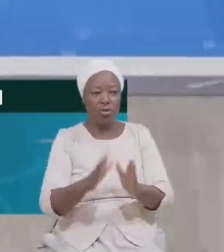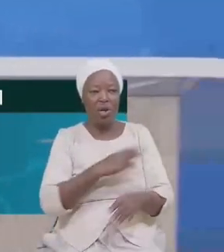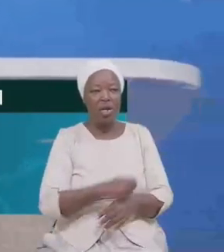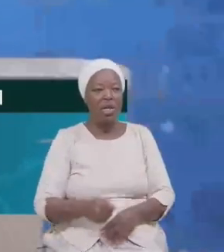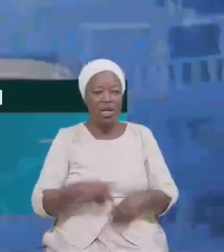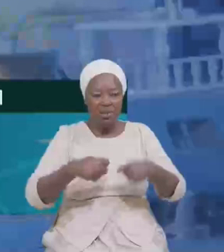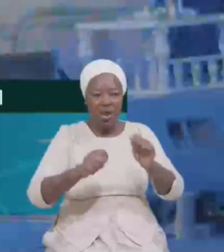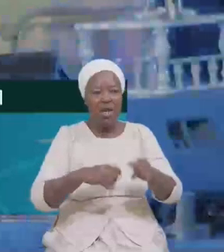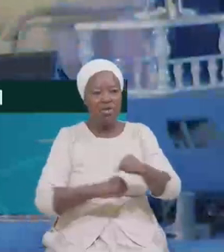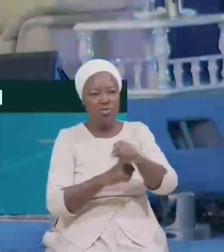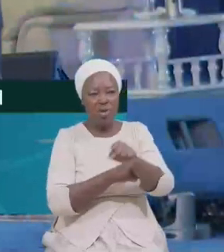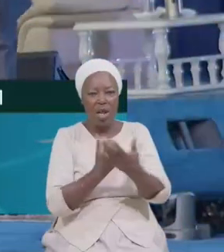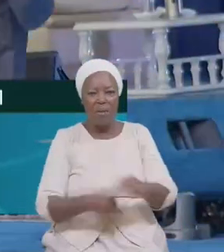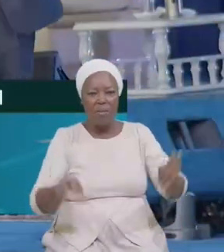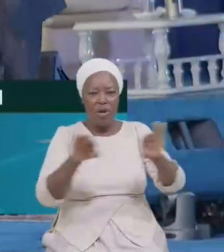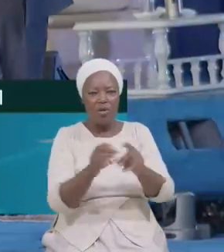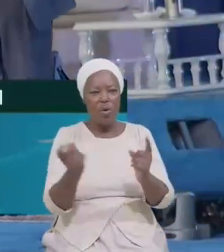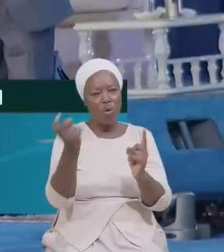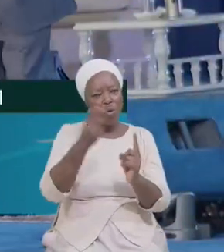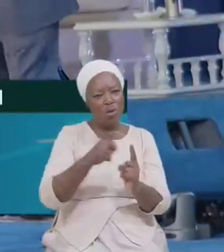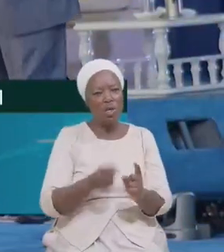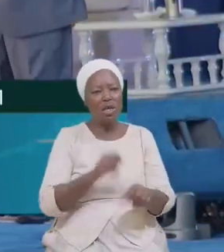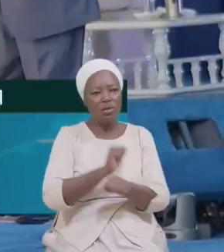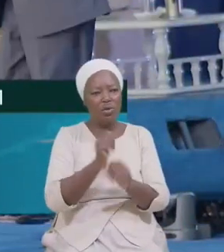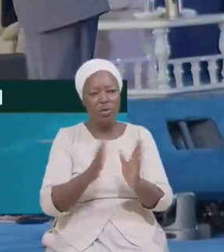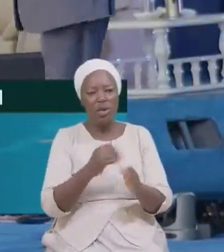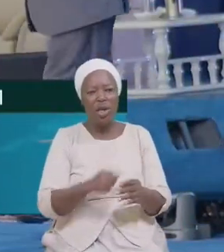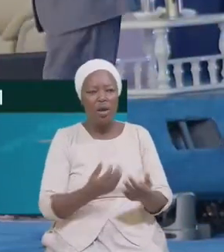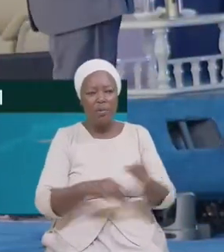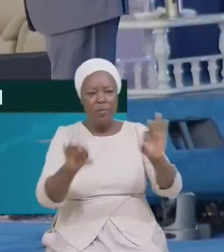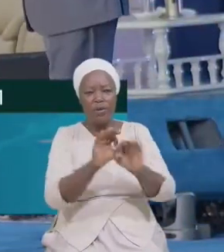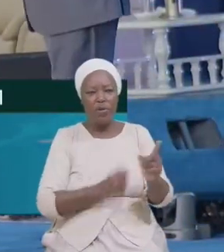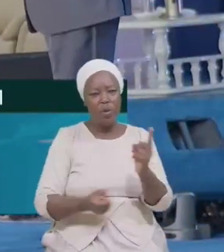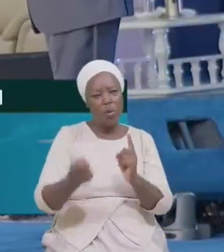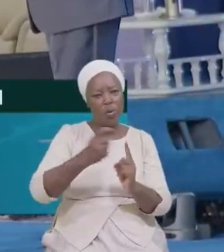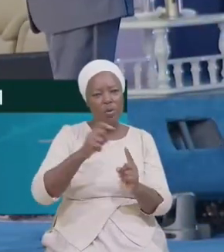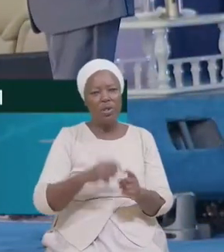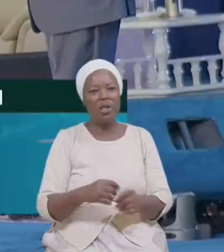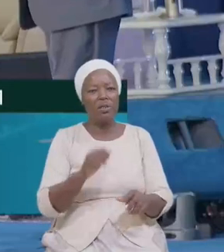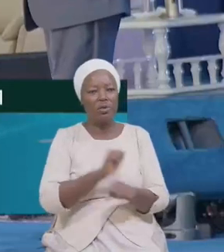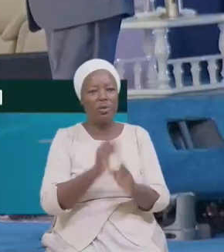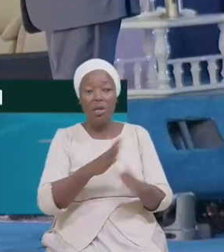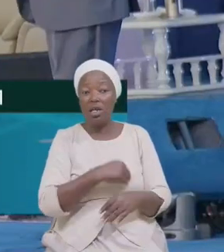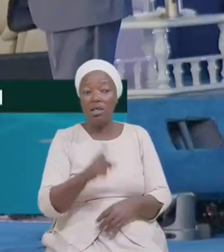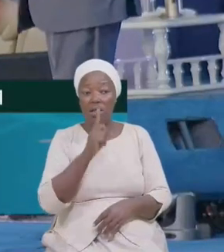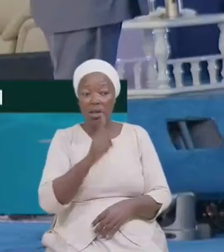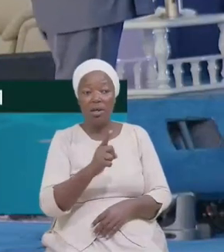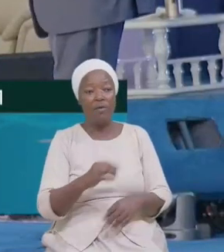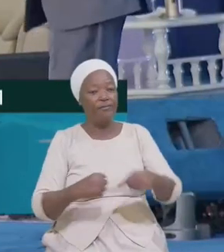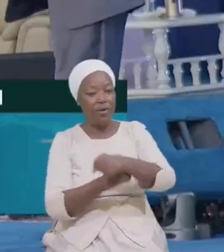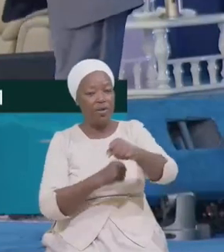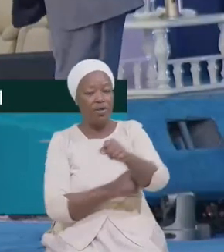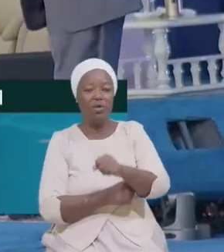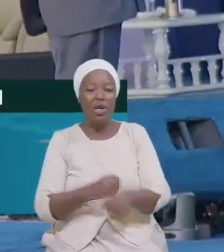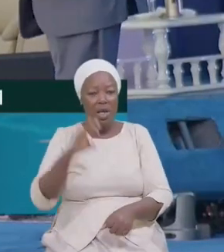pierre angulaire de prix. Une pierre angulaire de prix, précieuse, solidement posée. Celui qui la